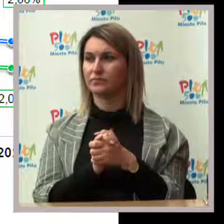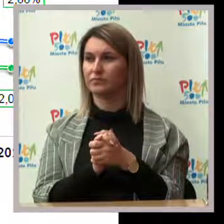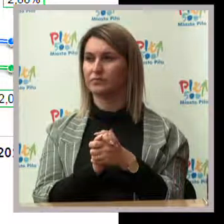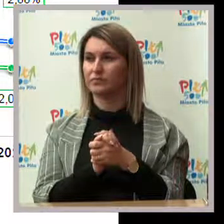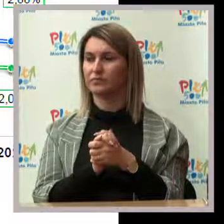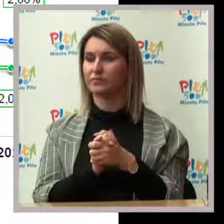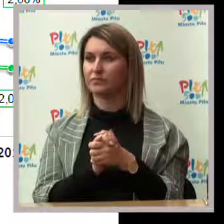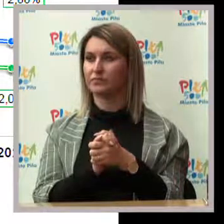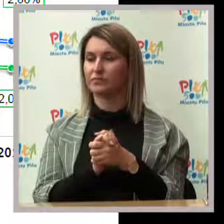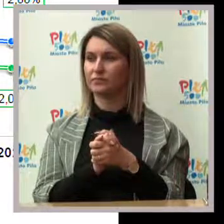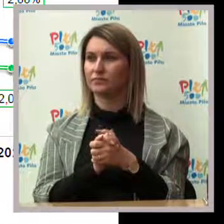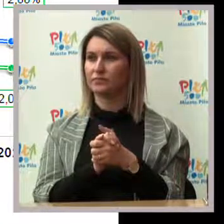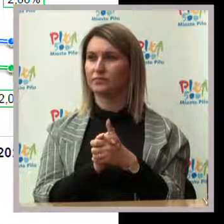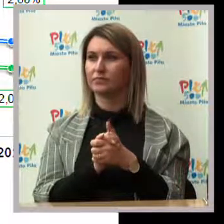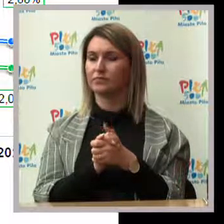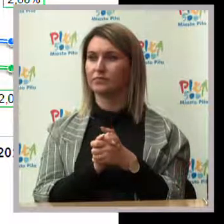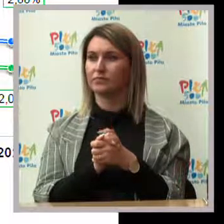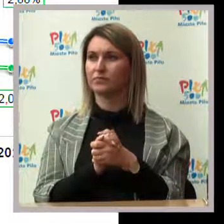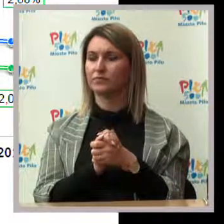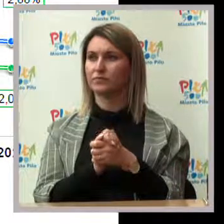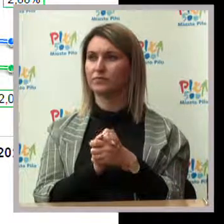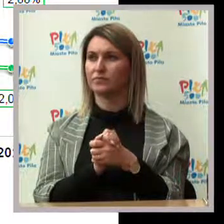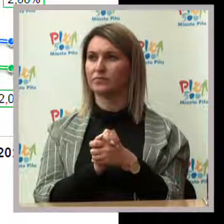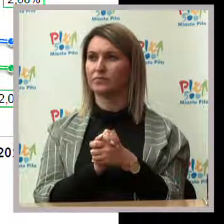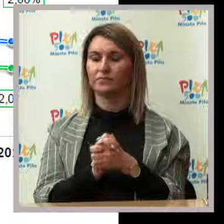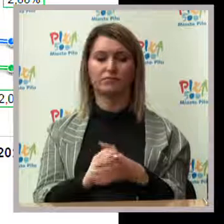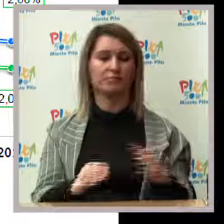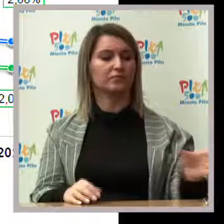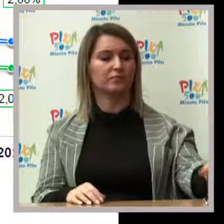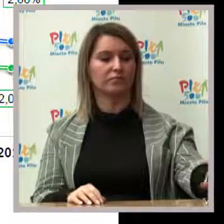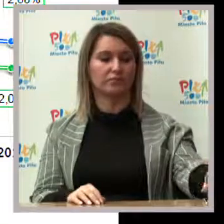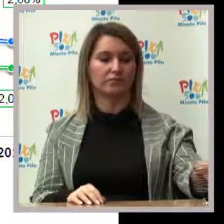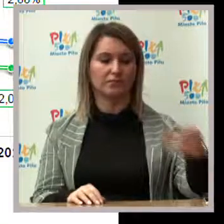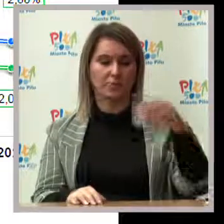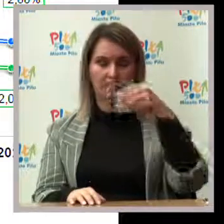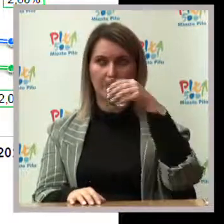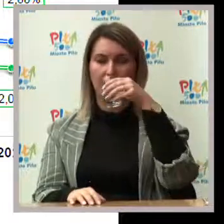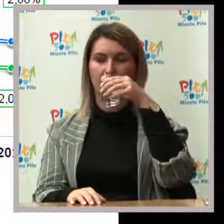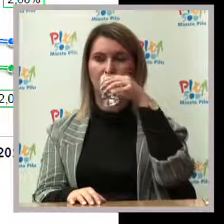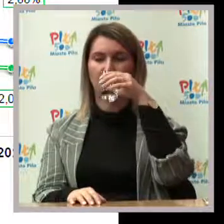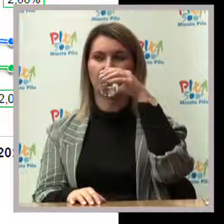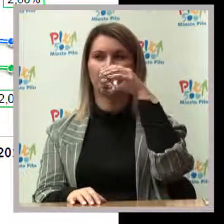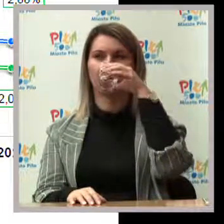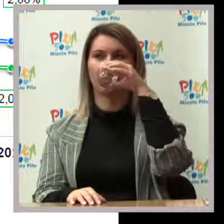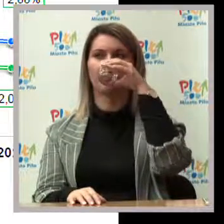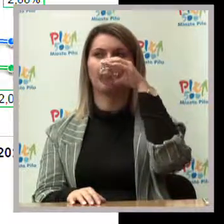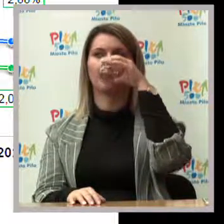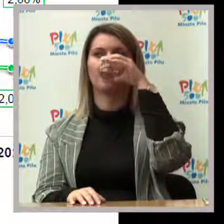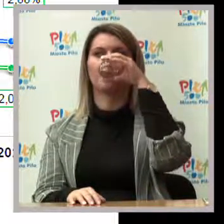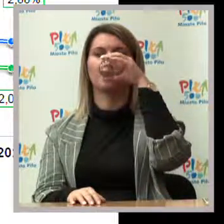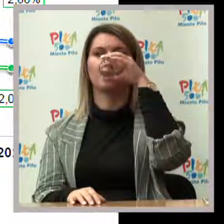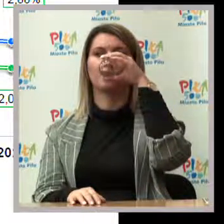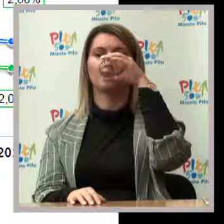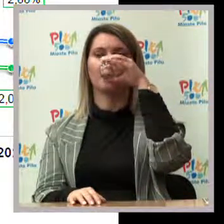powodują, że nie wpływa on na wskaźnik zadłużenia, nie obniża nam go. I w tych kolejnych latach, w których zostały